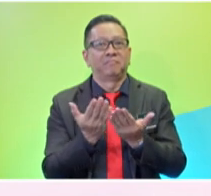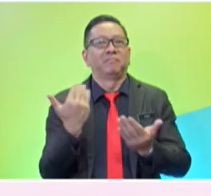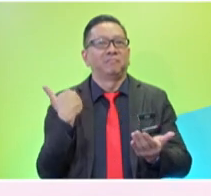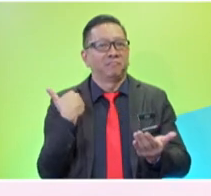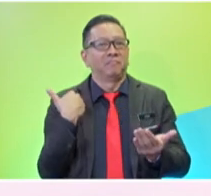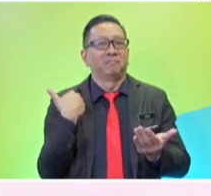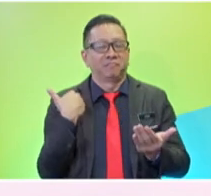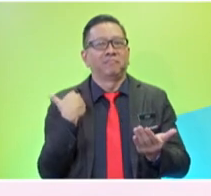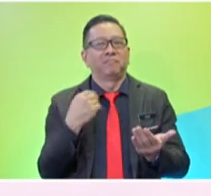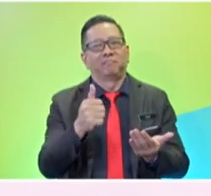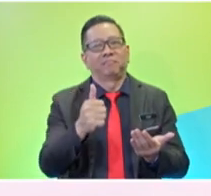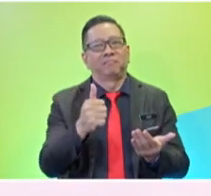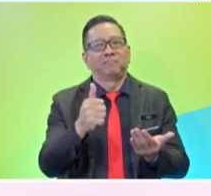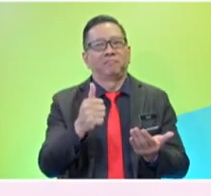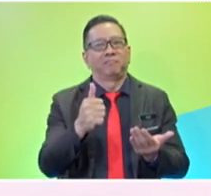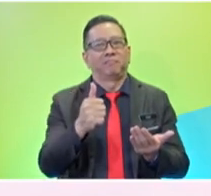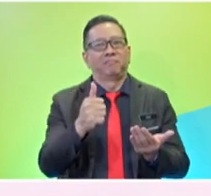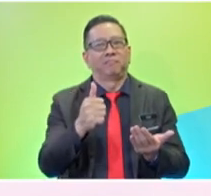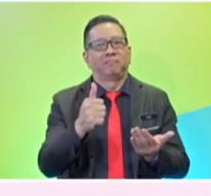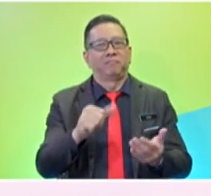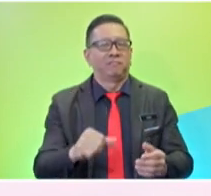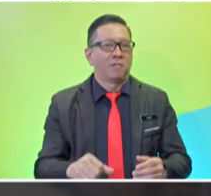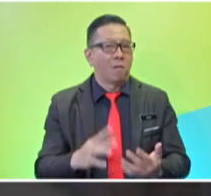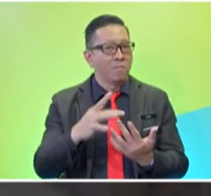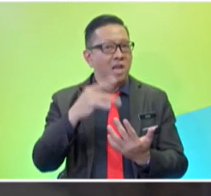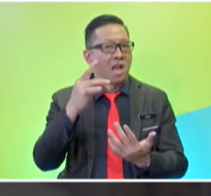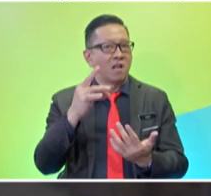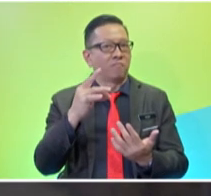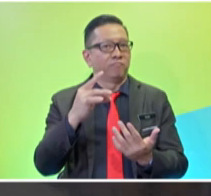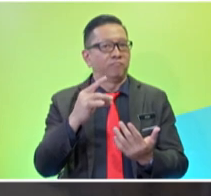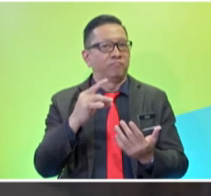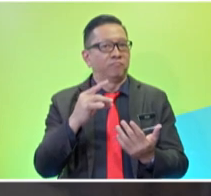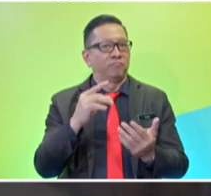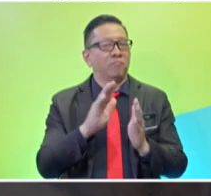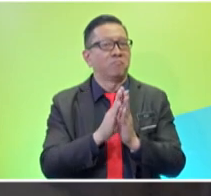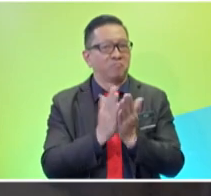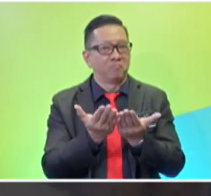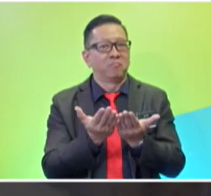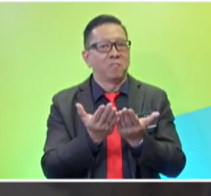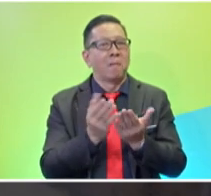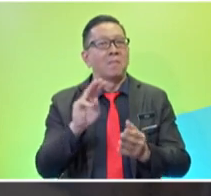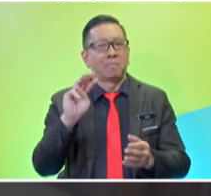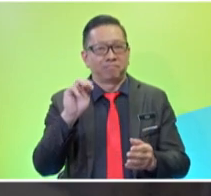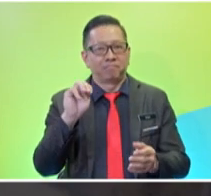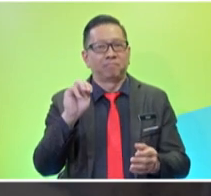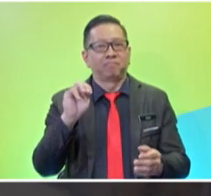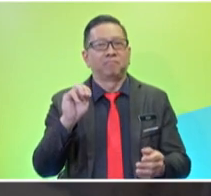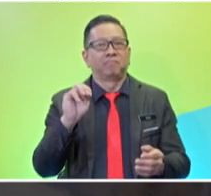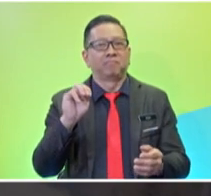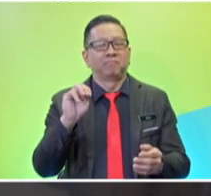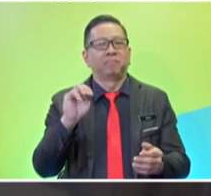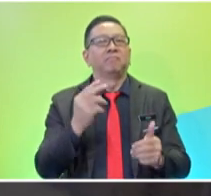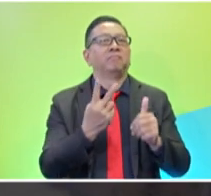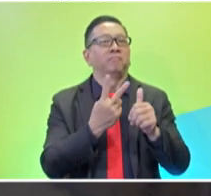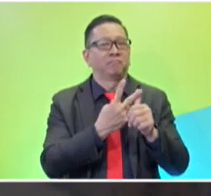oke oke mereka memilih novel bagi subjek BM Oke dan yang kedua